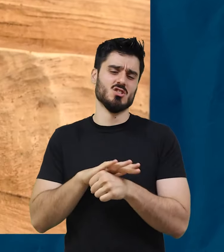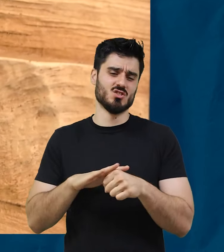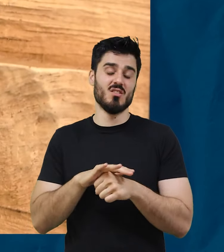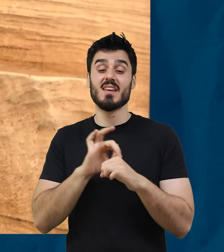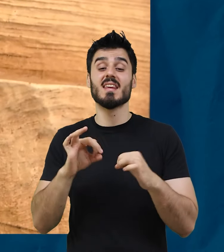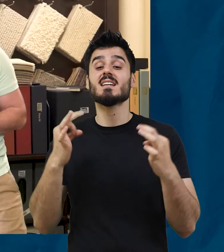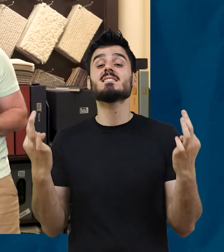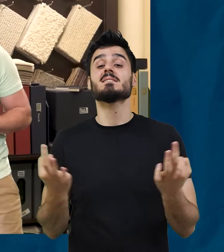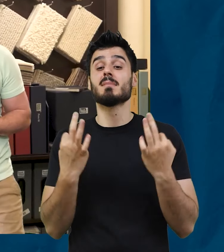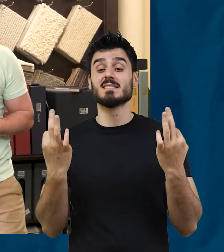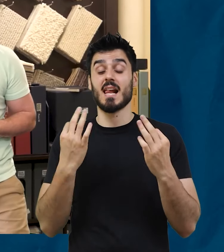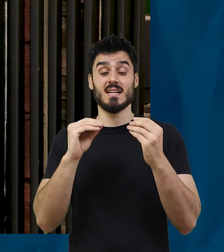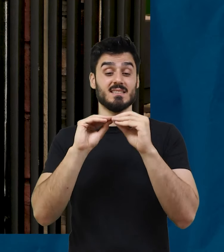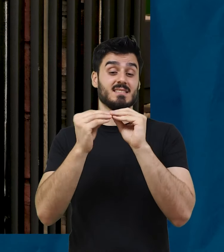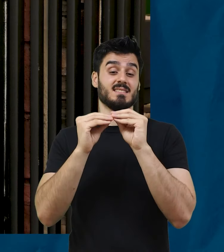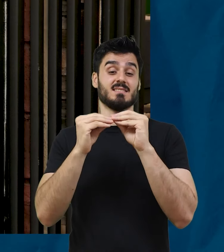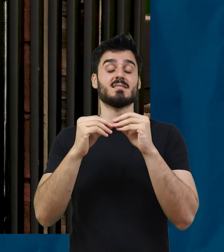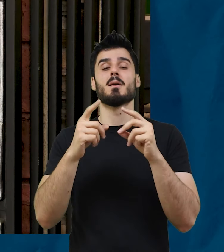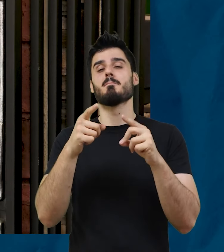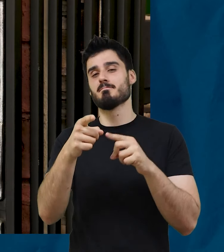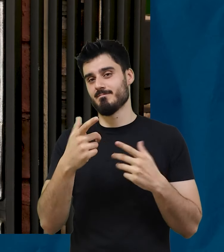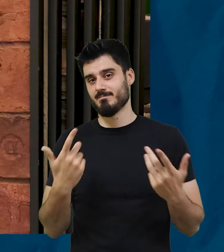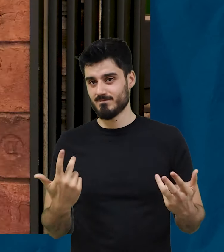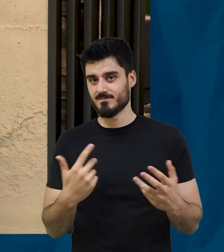към специалист за техния монтаж.